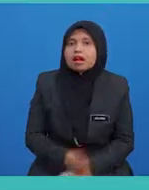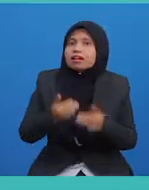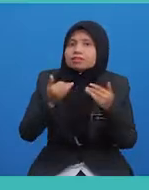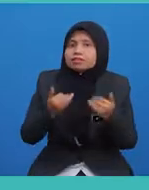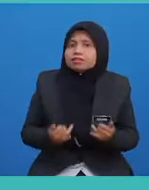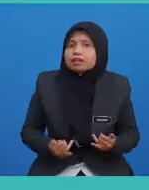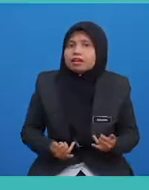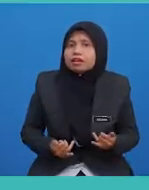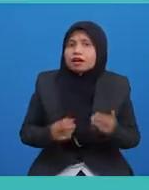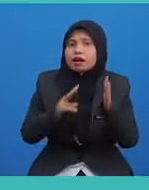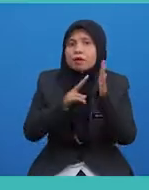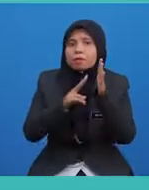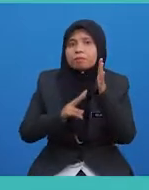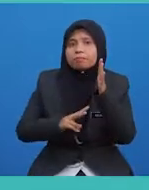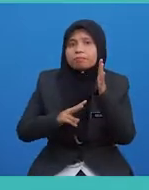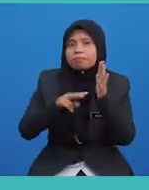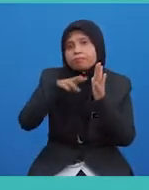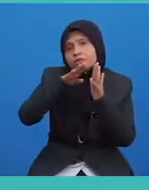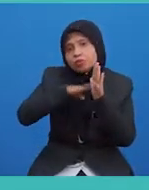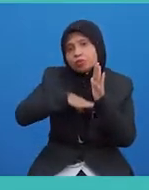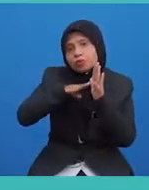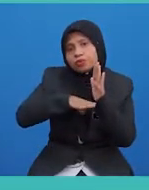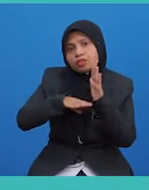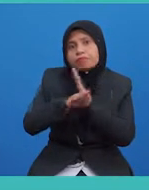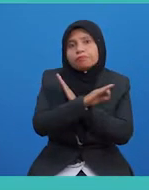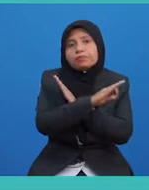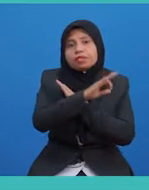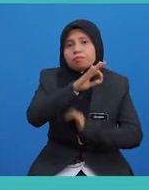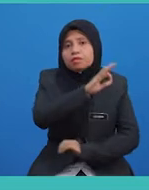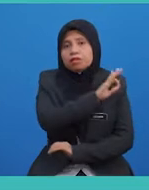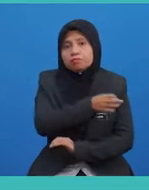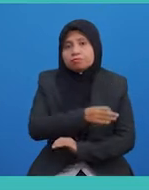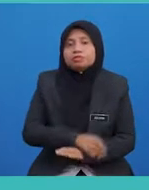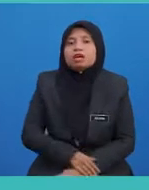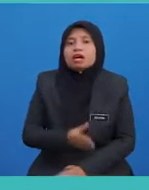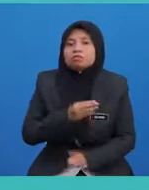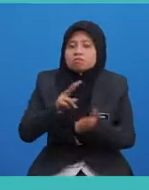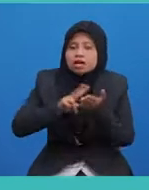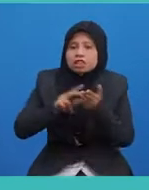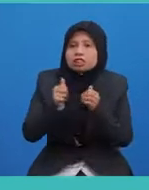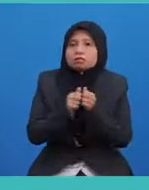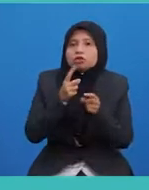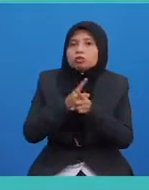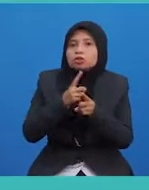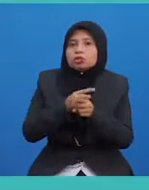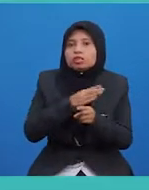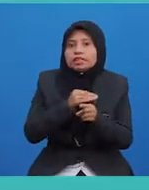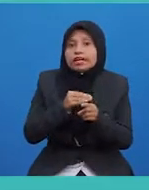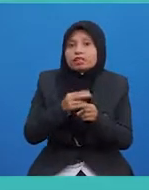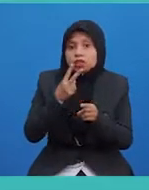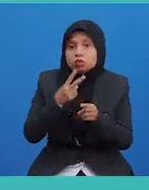Sekarang, lihat pula contoh penulisan analisis. Baca dengan teliti dan bandingkan dengan contoh